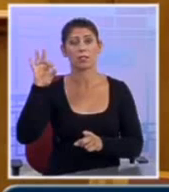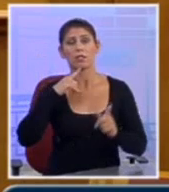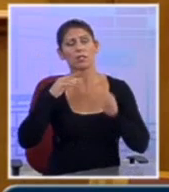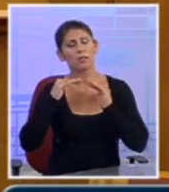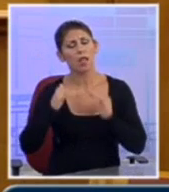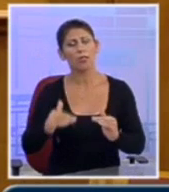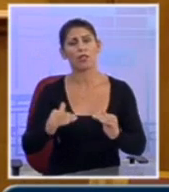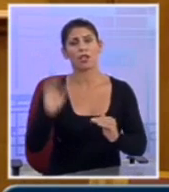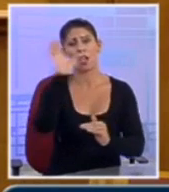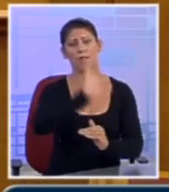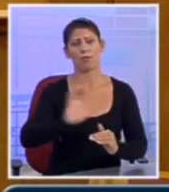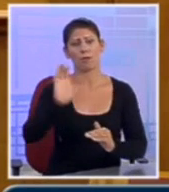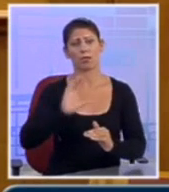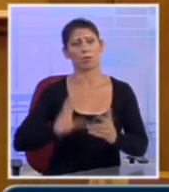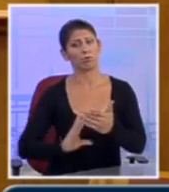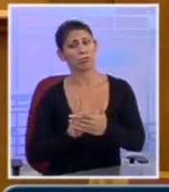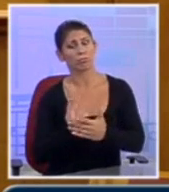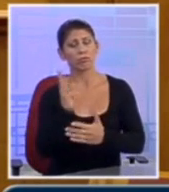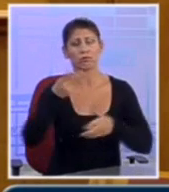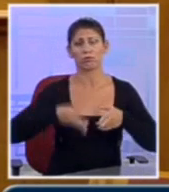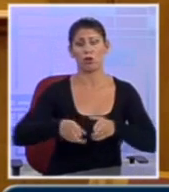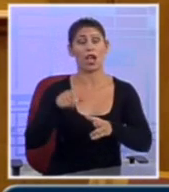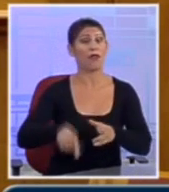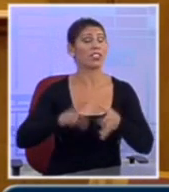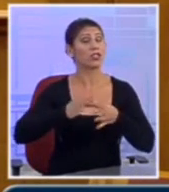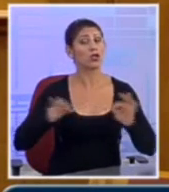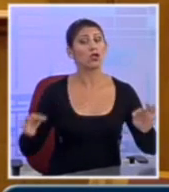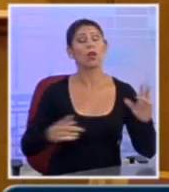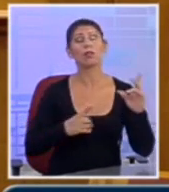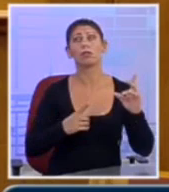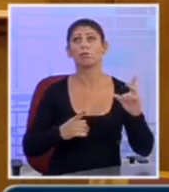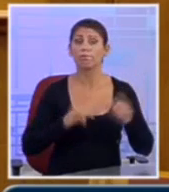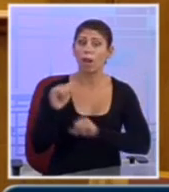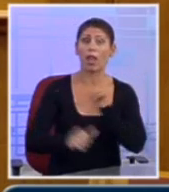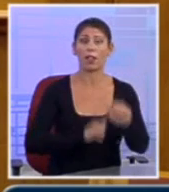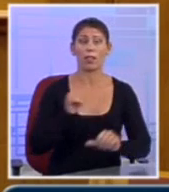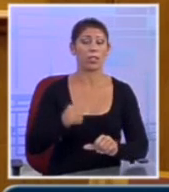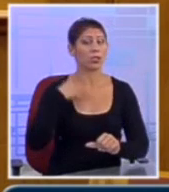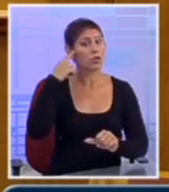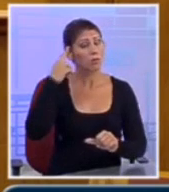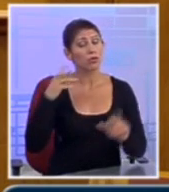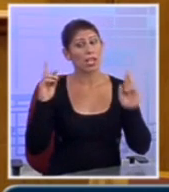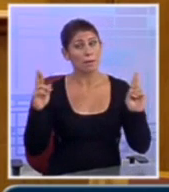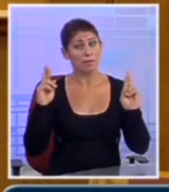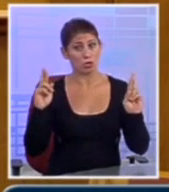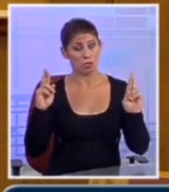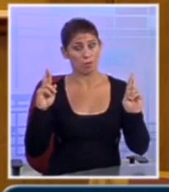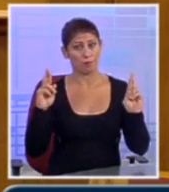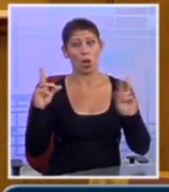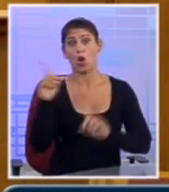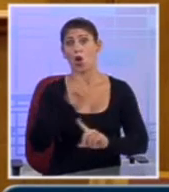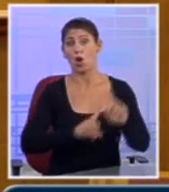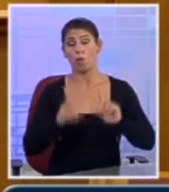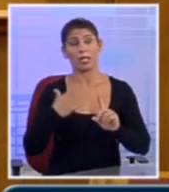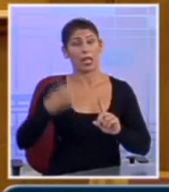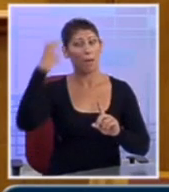Σταθερή ευρωπαϊκή προοδευτική πορεία. Και αυτή είναι μια ιστορικού τύπου αλλαγή. Νομίζω και ελπίζω όσοι